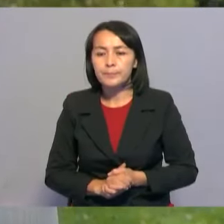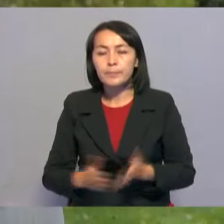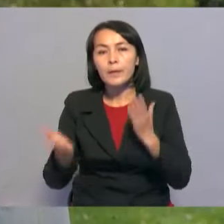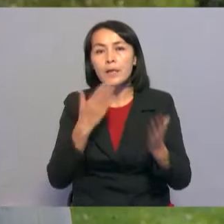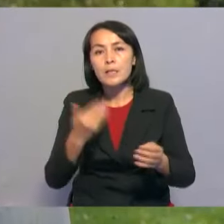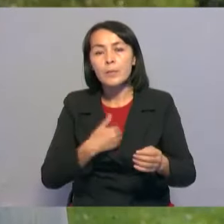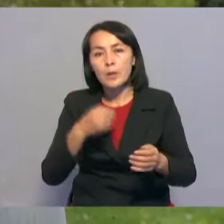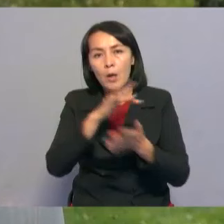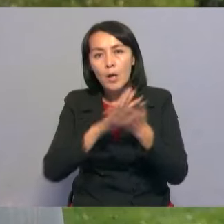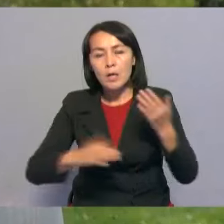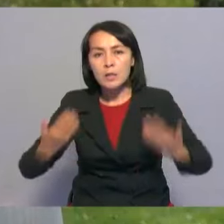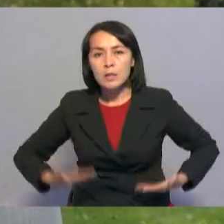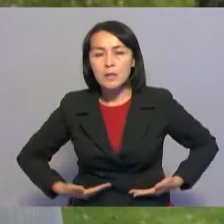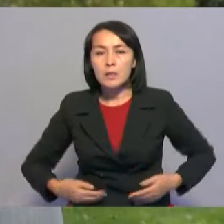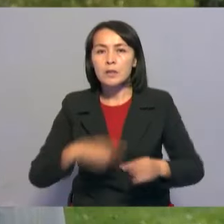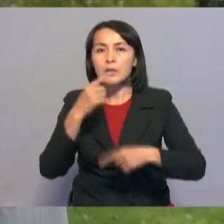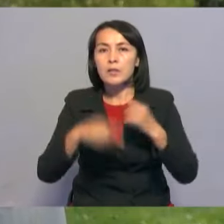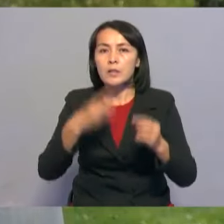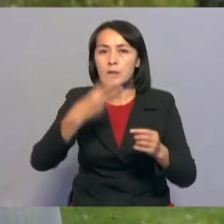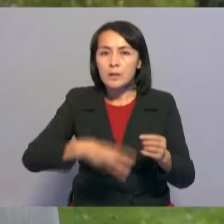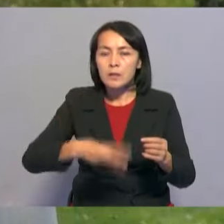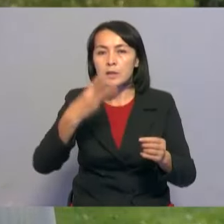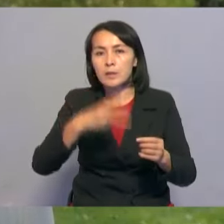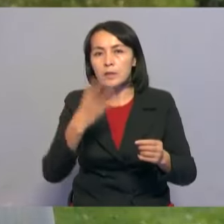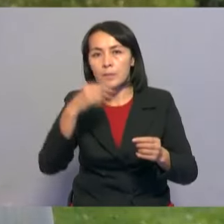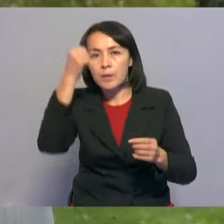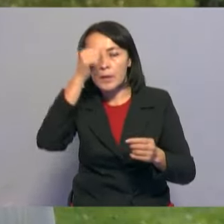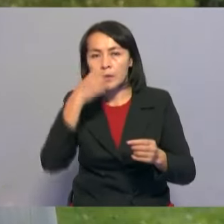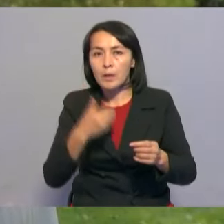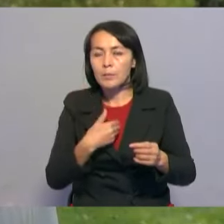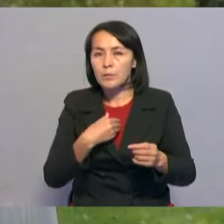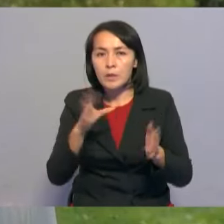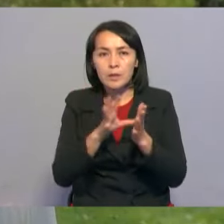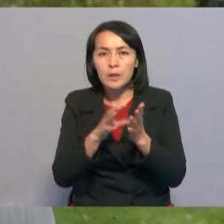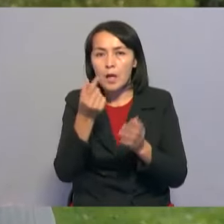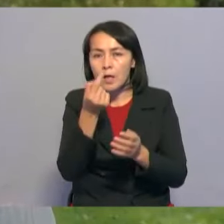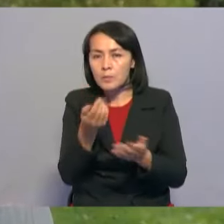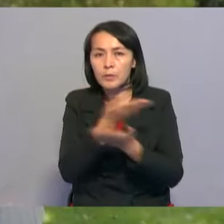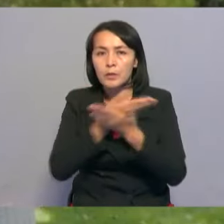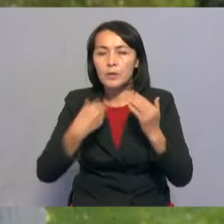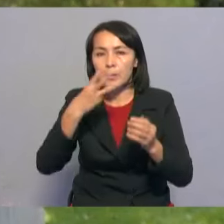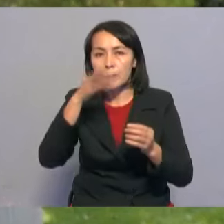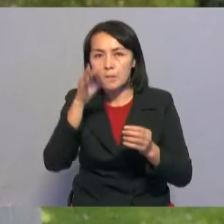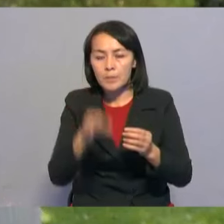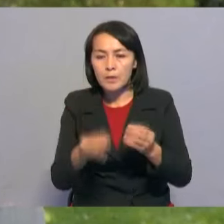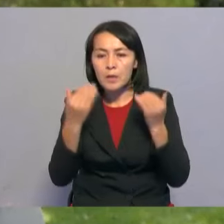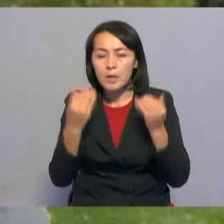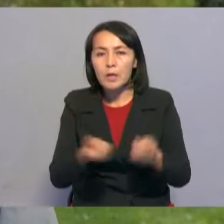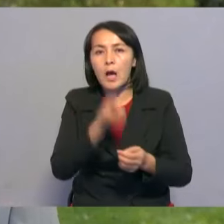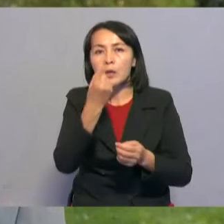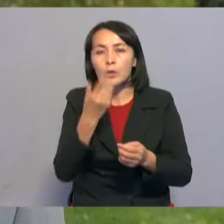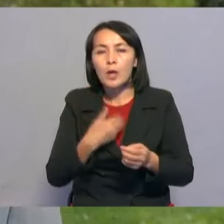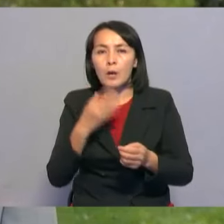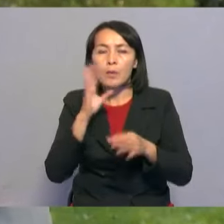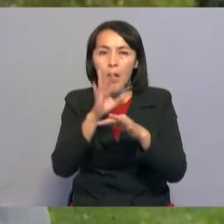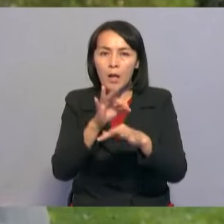Если мы будем продолжать жить так же, то через 33-35 лет нам будет хватать электроэнергии только на 30%. Откуда мы будем